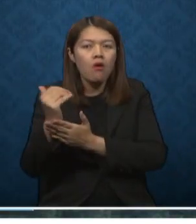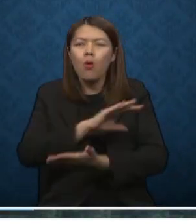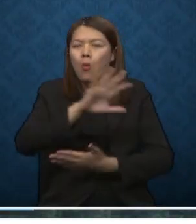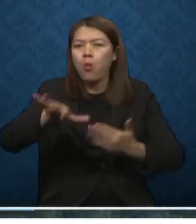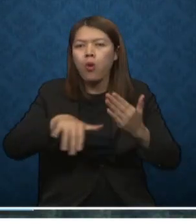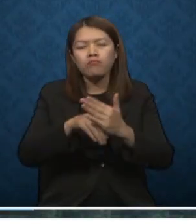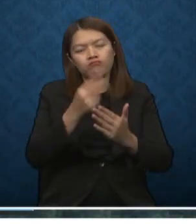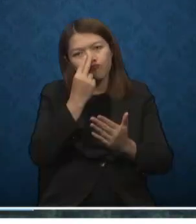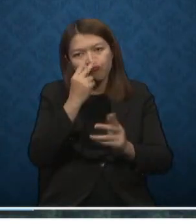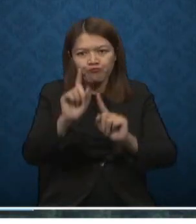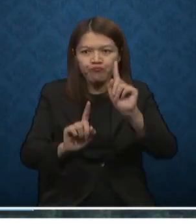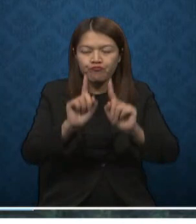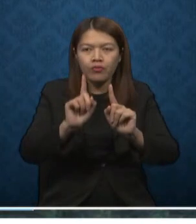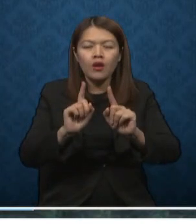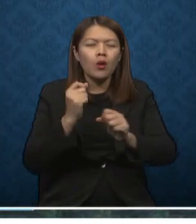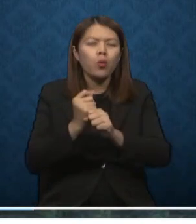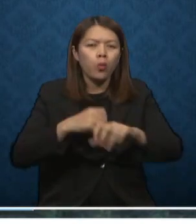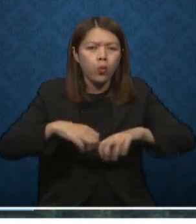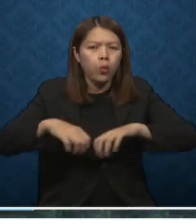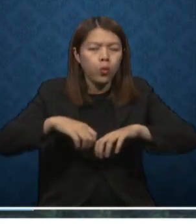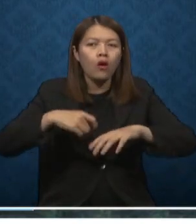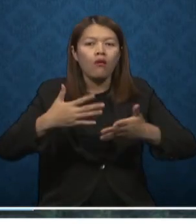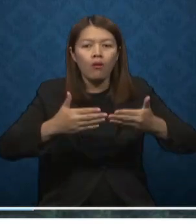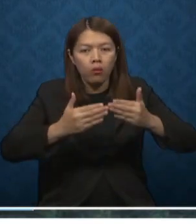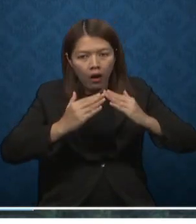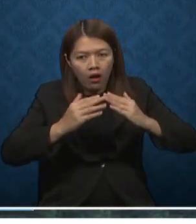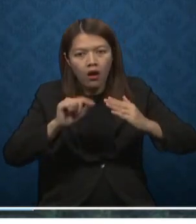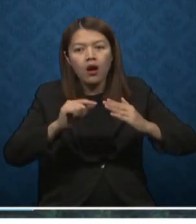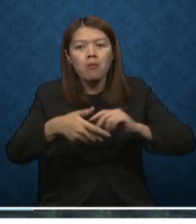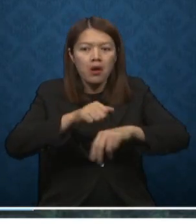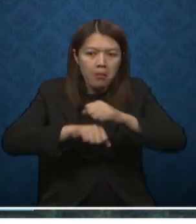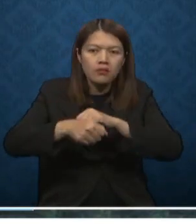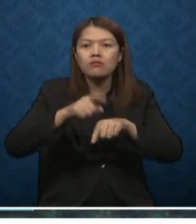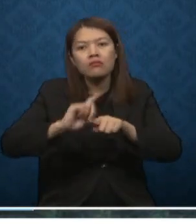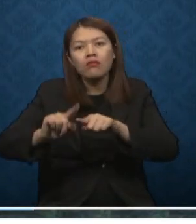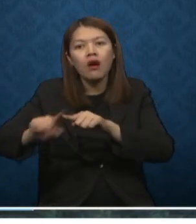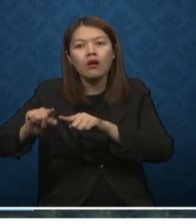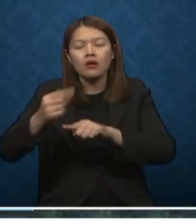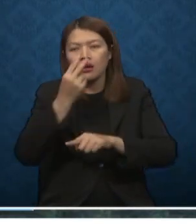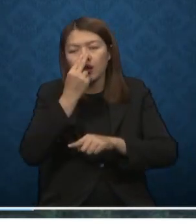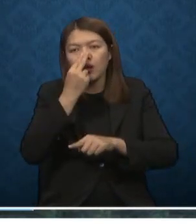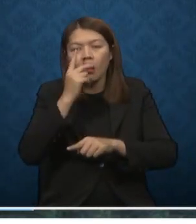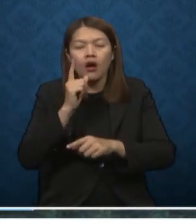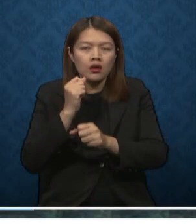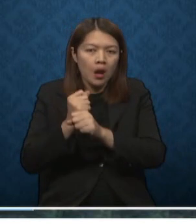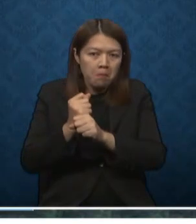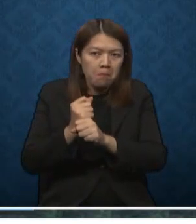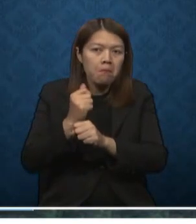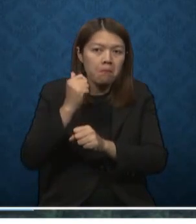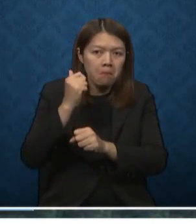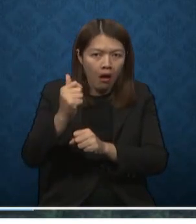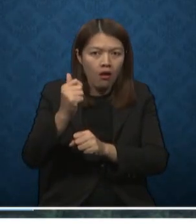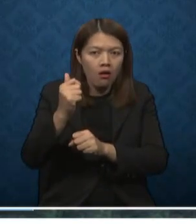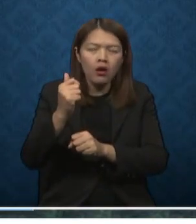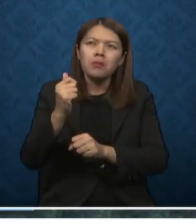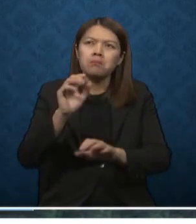ก็แน่นอนว่าเมื่อมีการดำเนินการจัดตั้งมีการปฏิบัติต่างๆก็คงจะมีผล